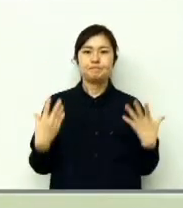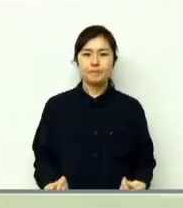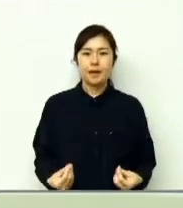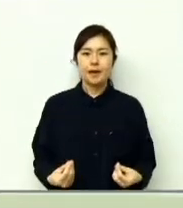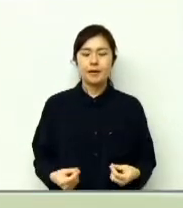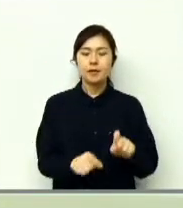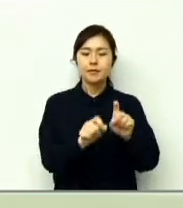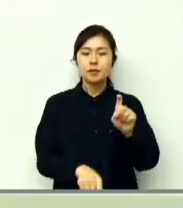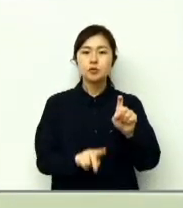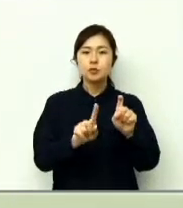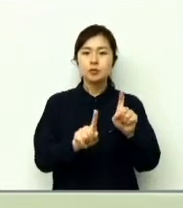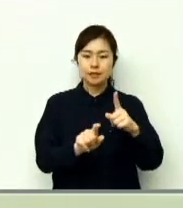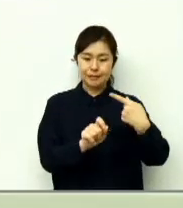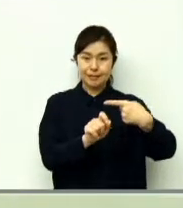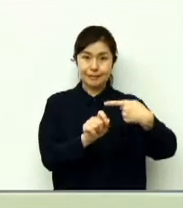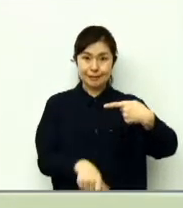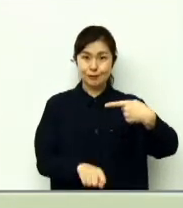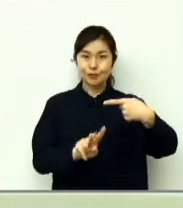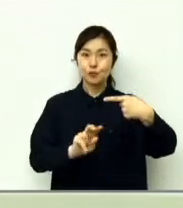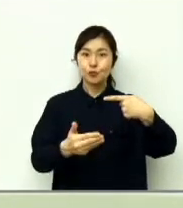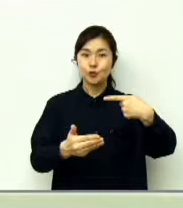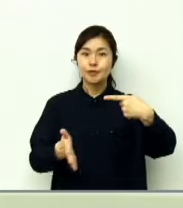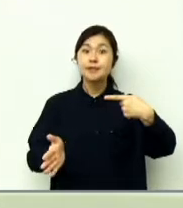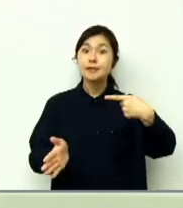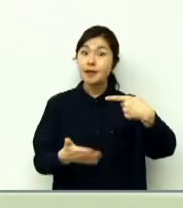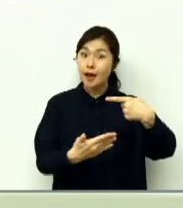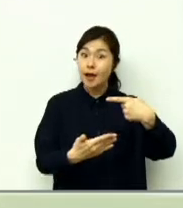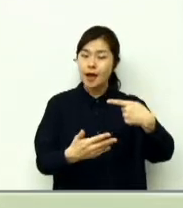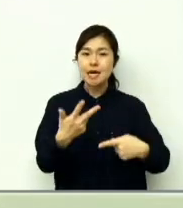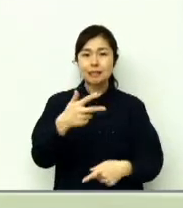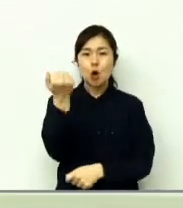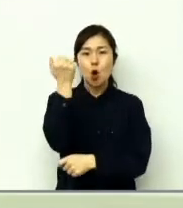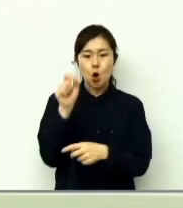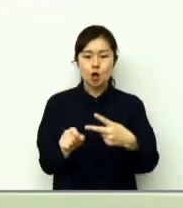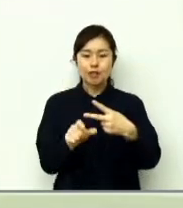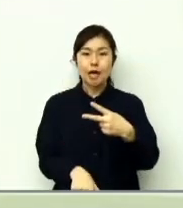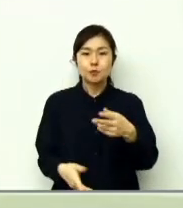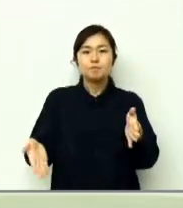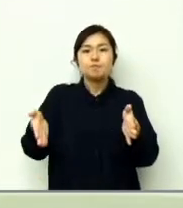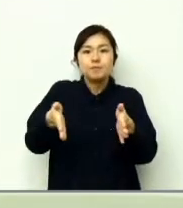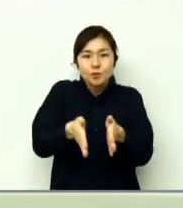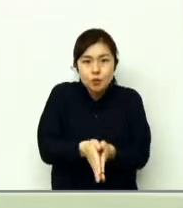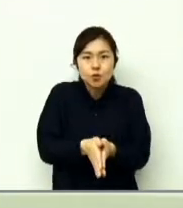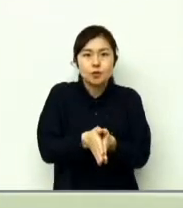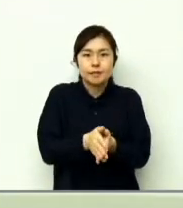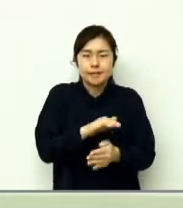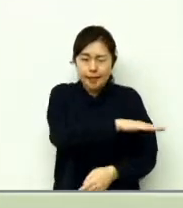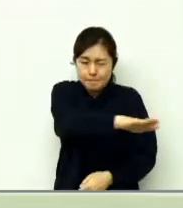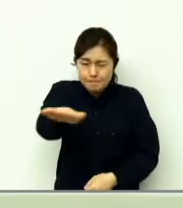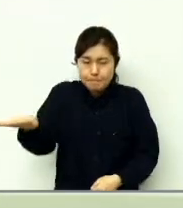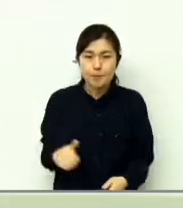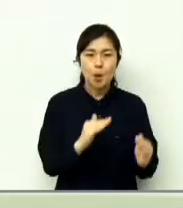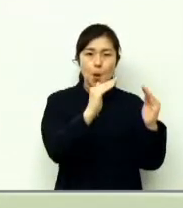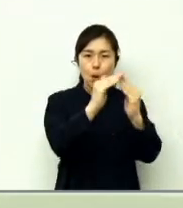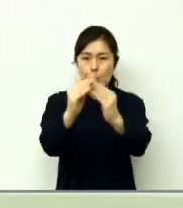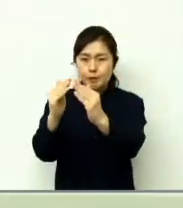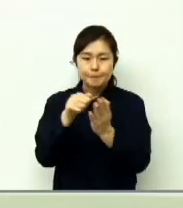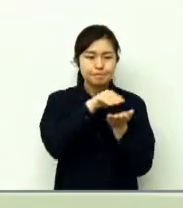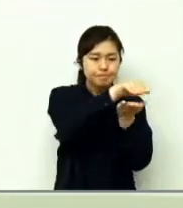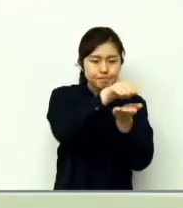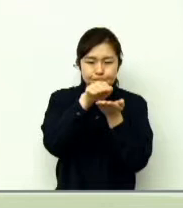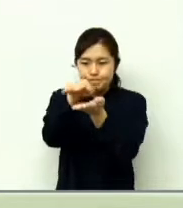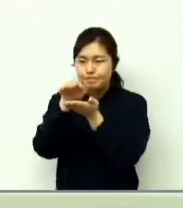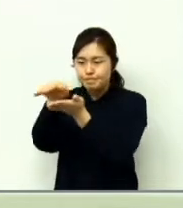全世帯に小埼玉2月号と一緒に配らせていただきます。また今後、さいたま市